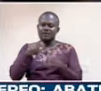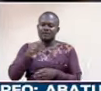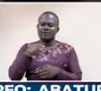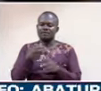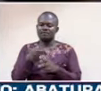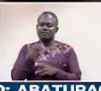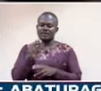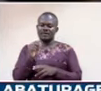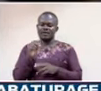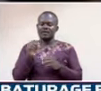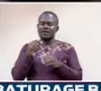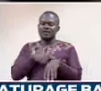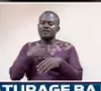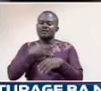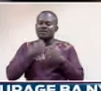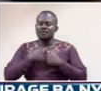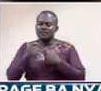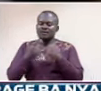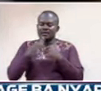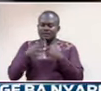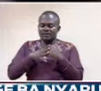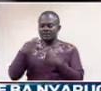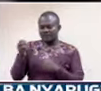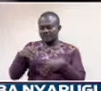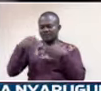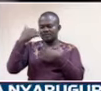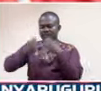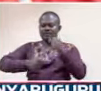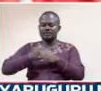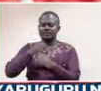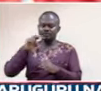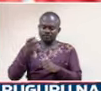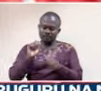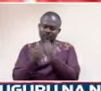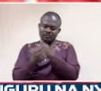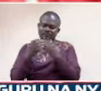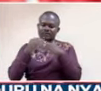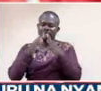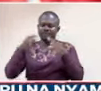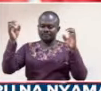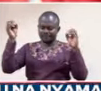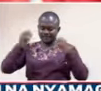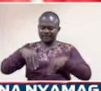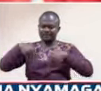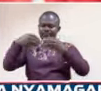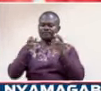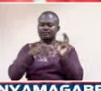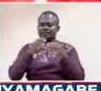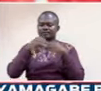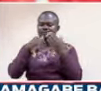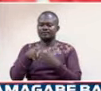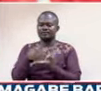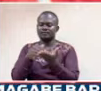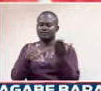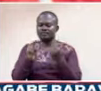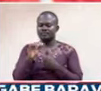wa kabiri ubwo yasuraga u Rwanda mu 1990 ahawe ubukardinali nyuma y'imyaka 2 hagizwe Arikepiskopi wa Kigali umwanya yahawe asanzwe ari umushumba diocese